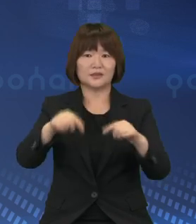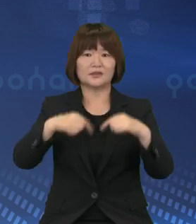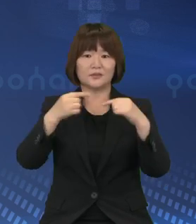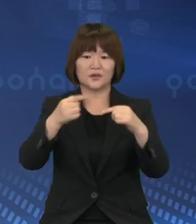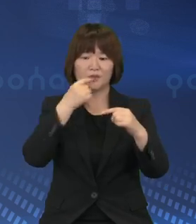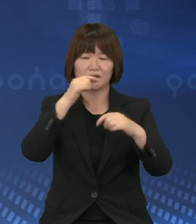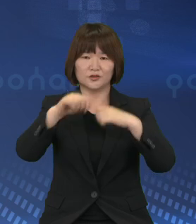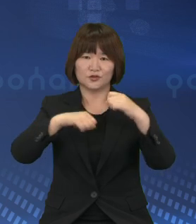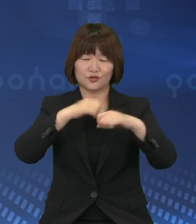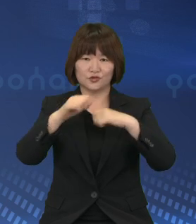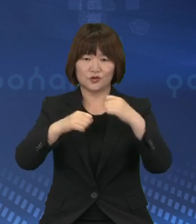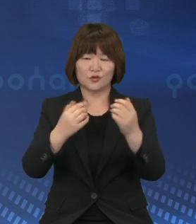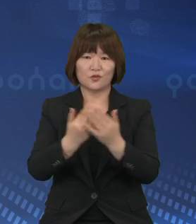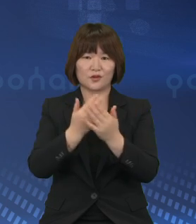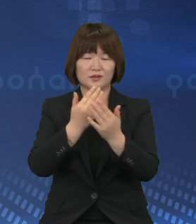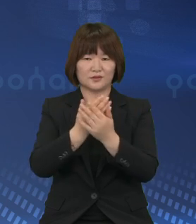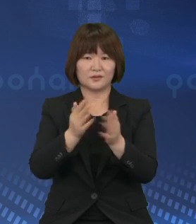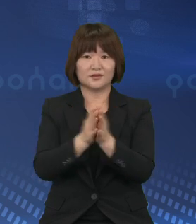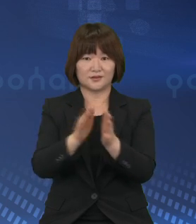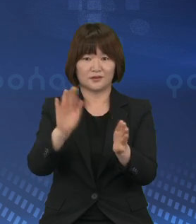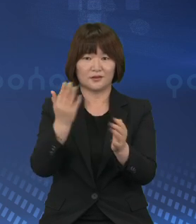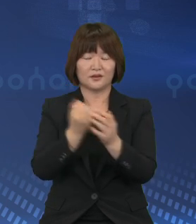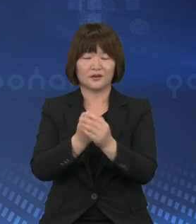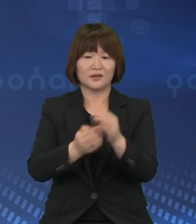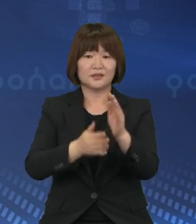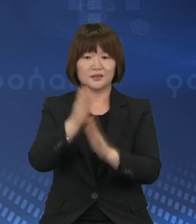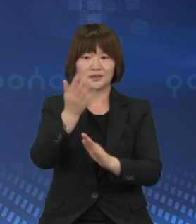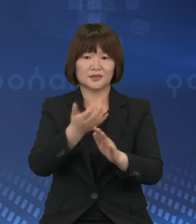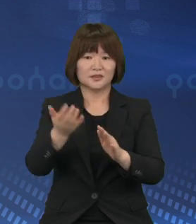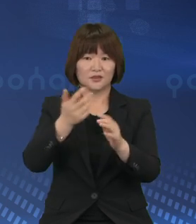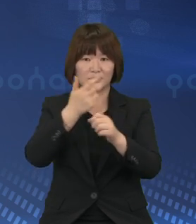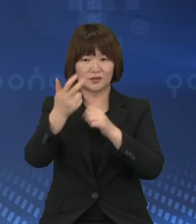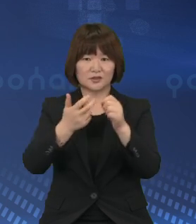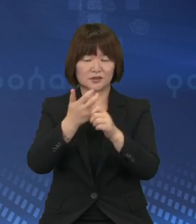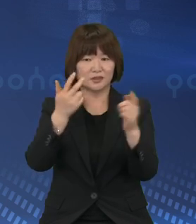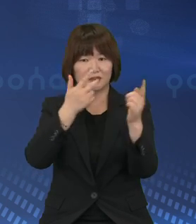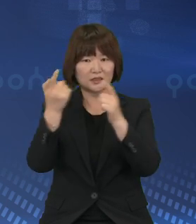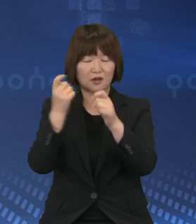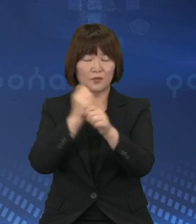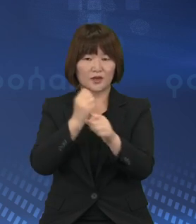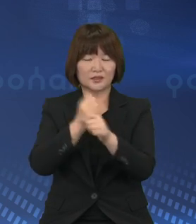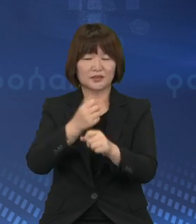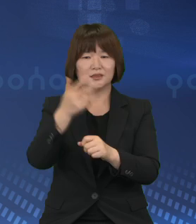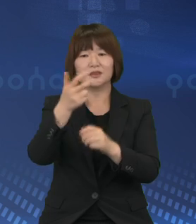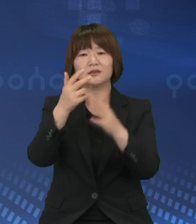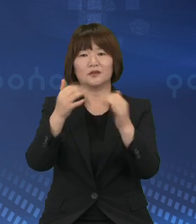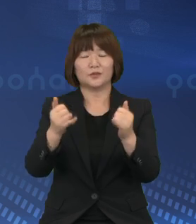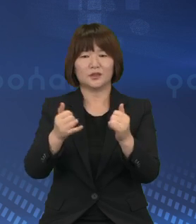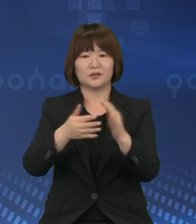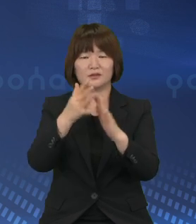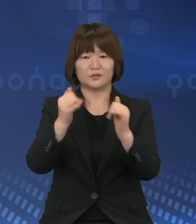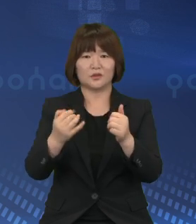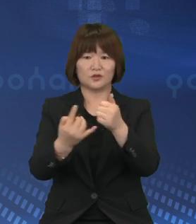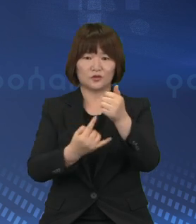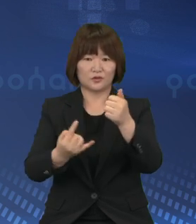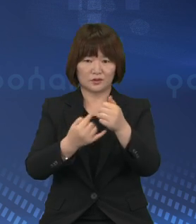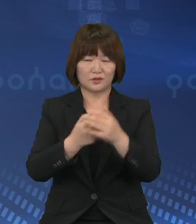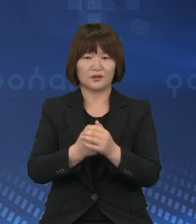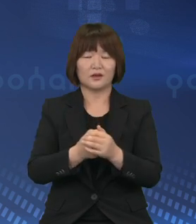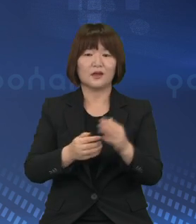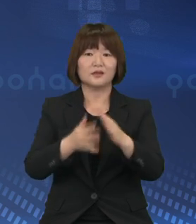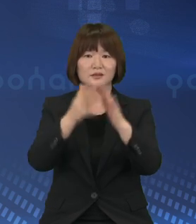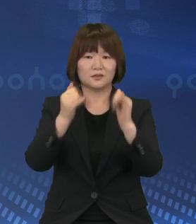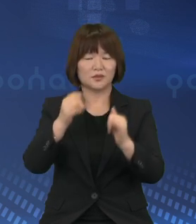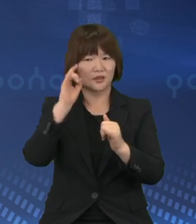참여 민주주의 활성화에 본격 나섰습니다. 시승격 70주년을 기념하는 70인 시민위원회, 시민들의